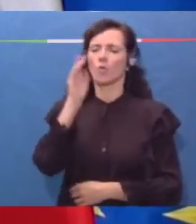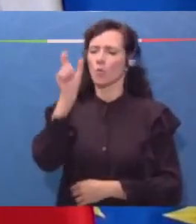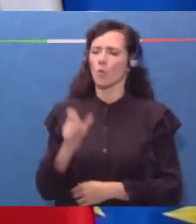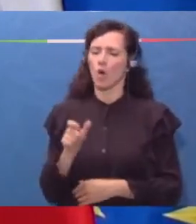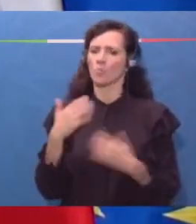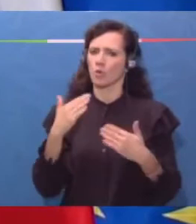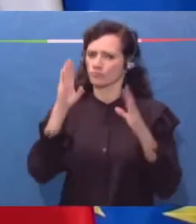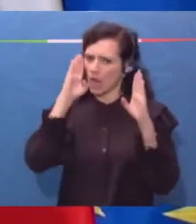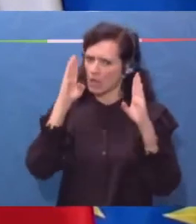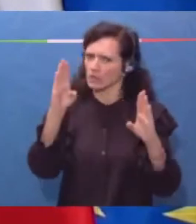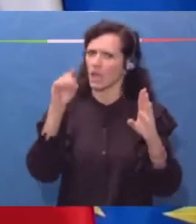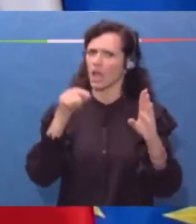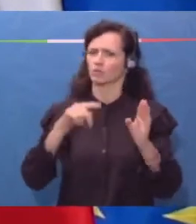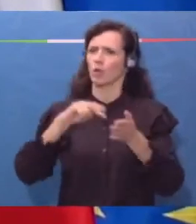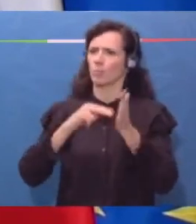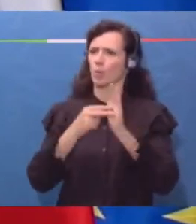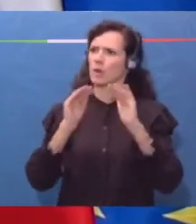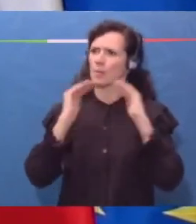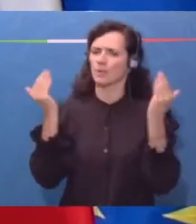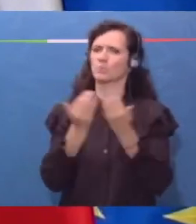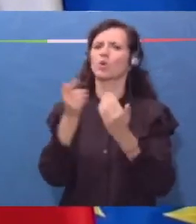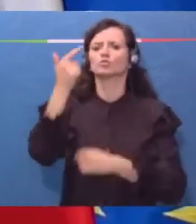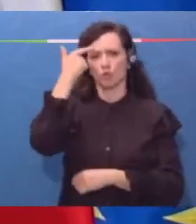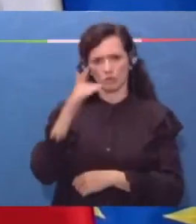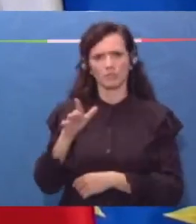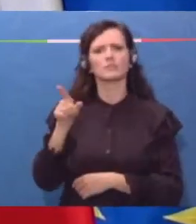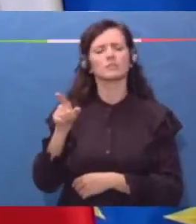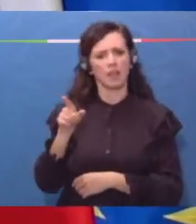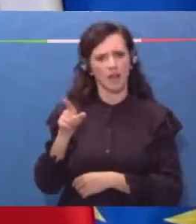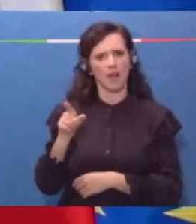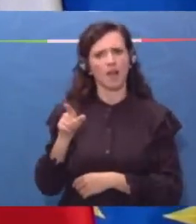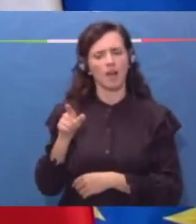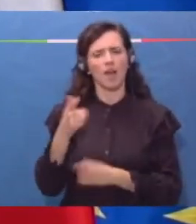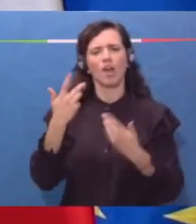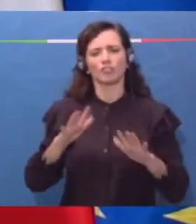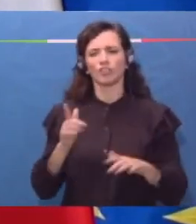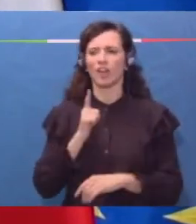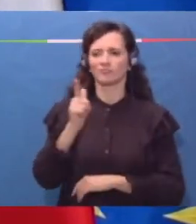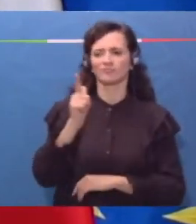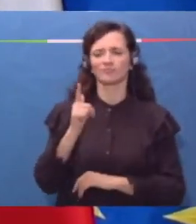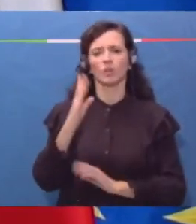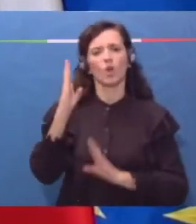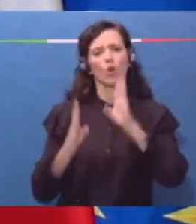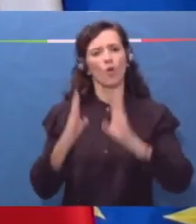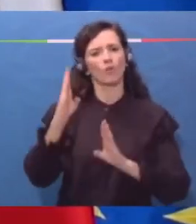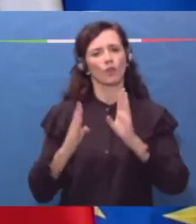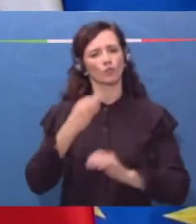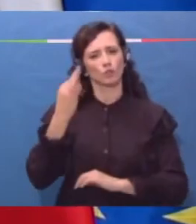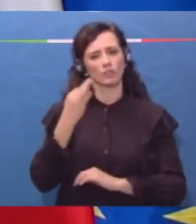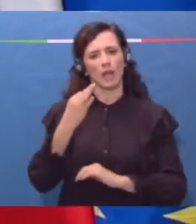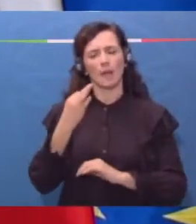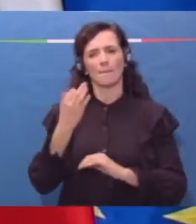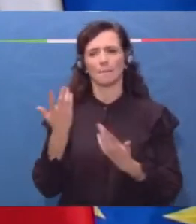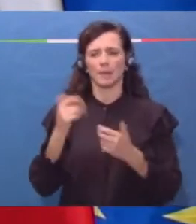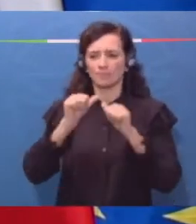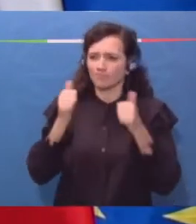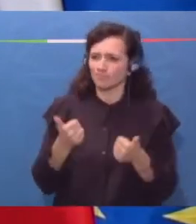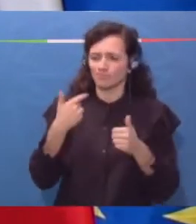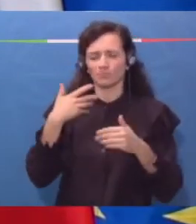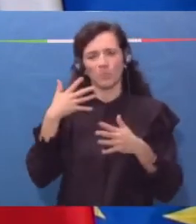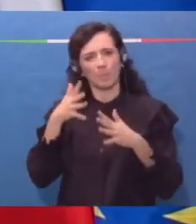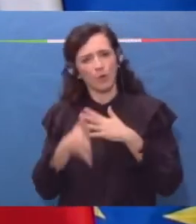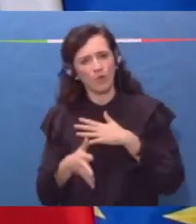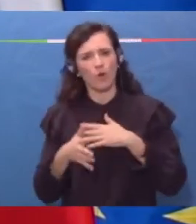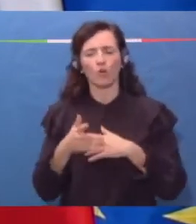attento ai problemi del mondo, col quale ci siamo sempre confrontati in modo molto profondo, in quanto